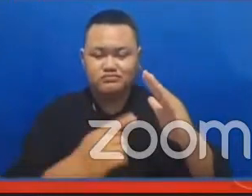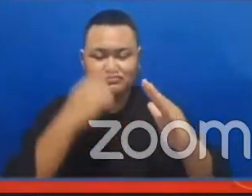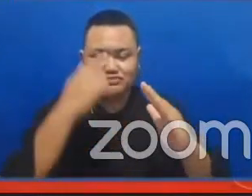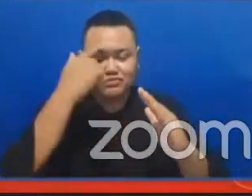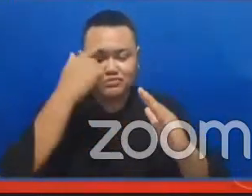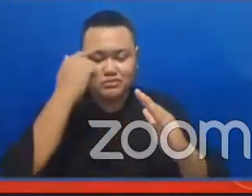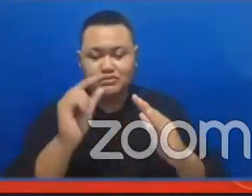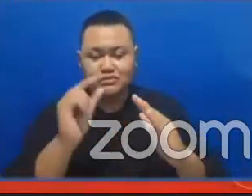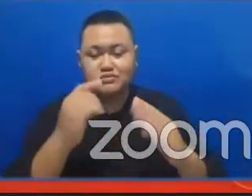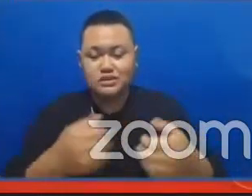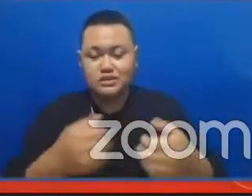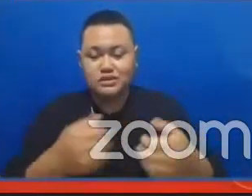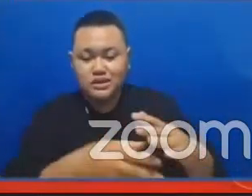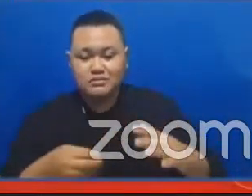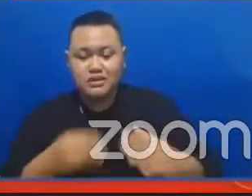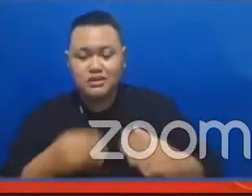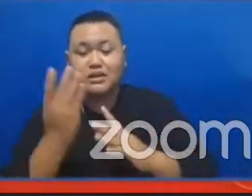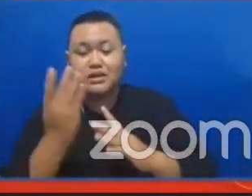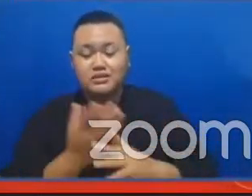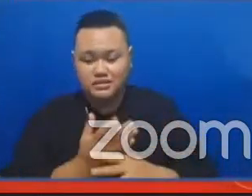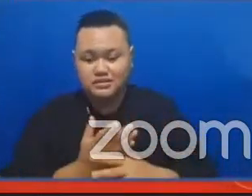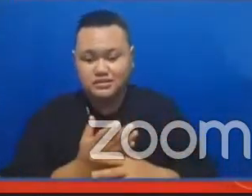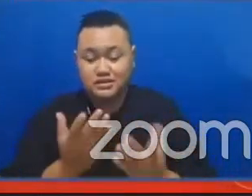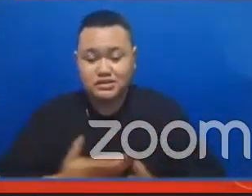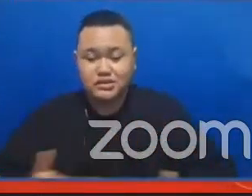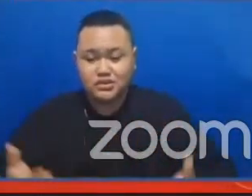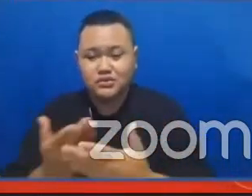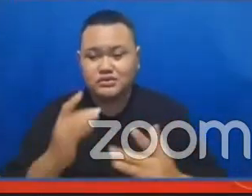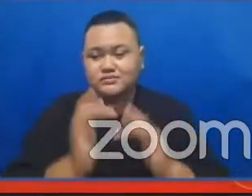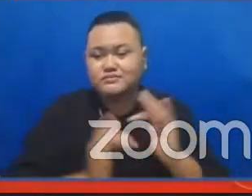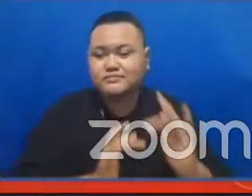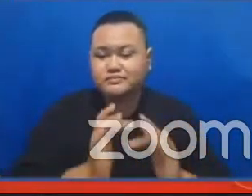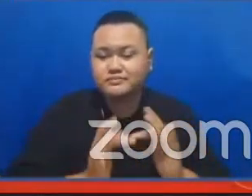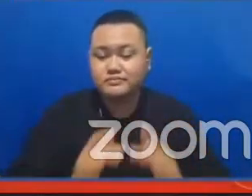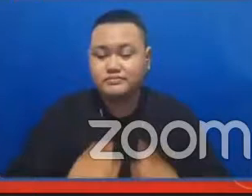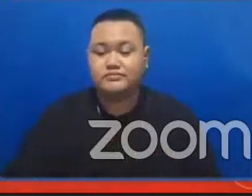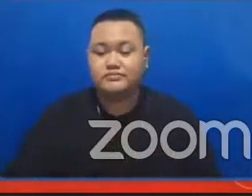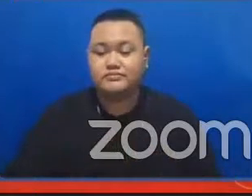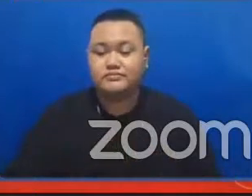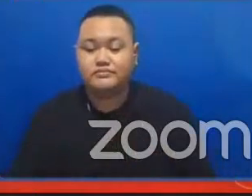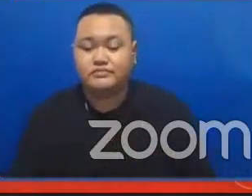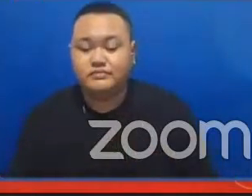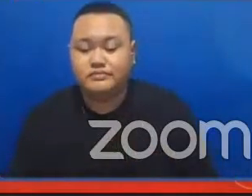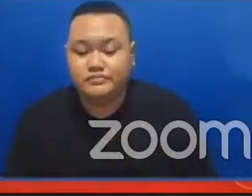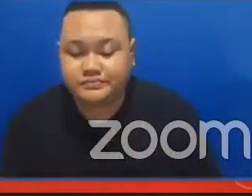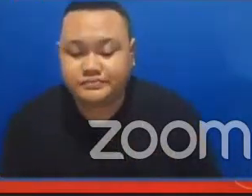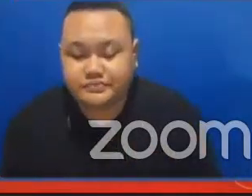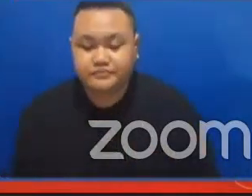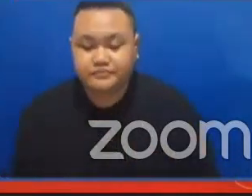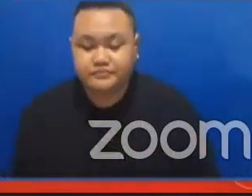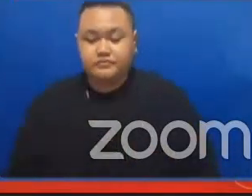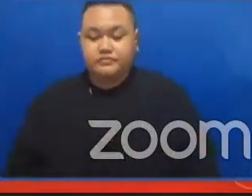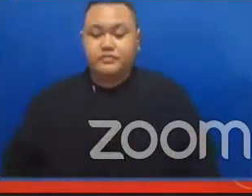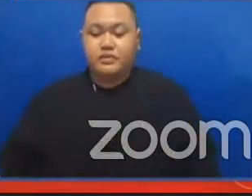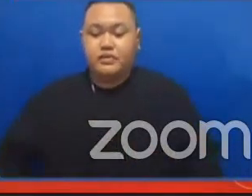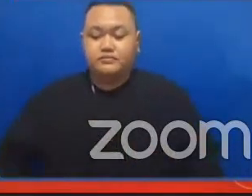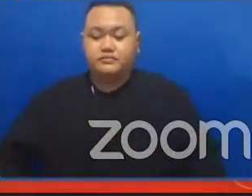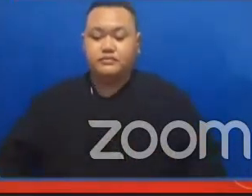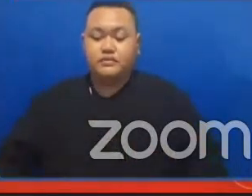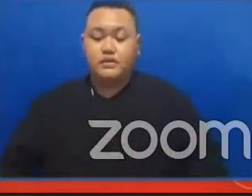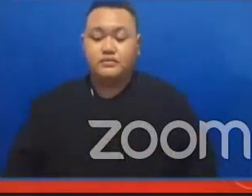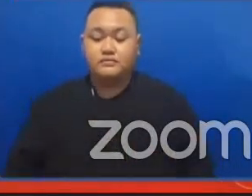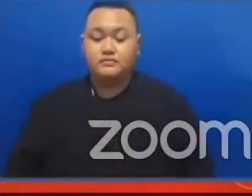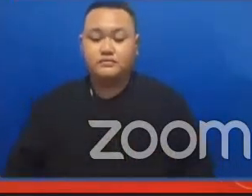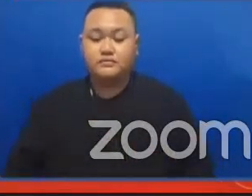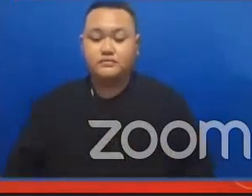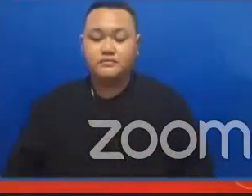dapat diakses di era digital. Bapak dan Ibu sekalian, tadi sudah disampaikan oleh